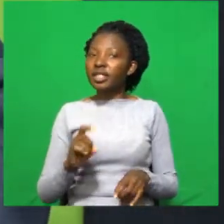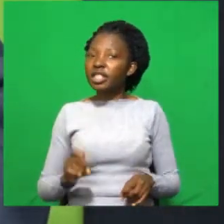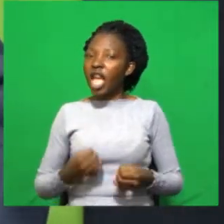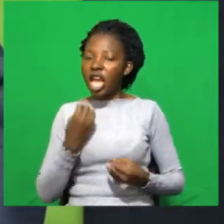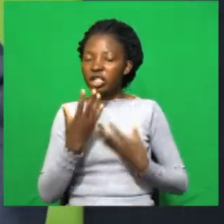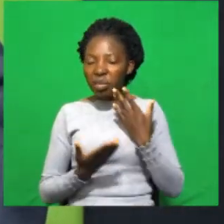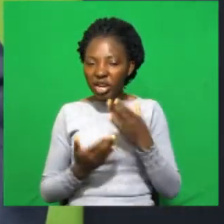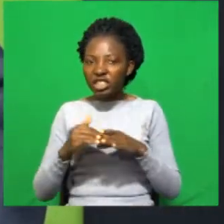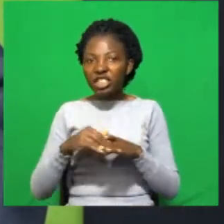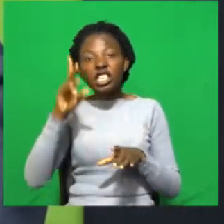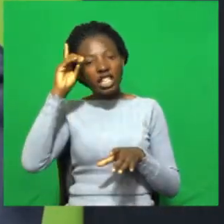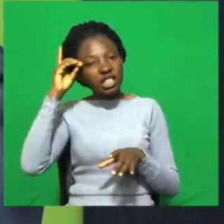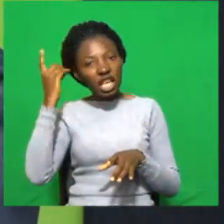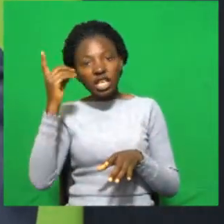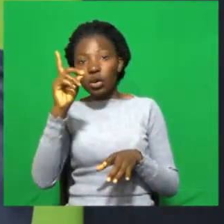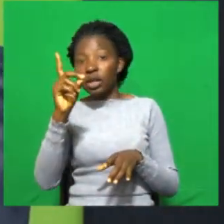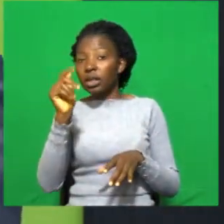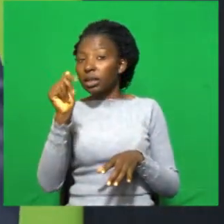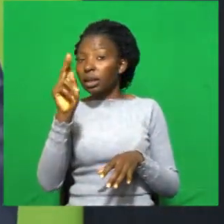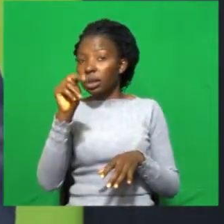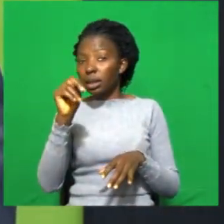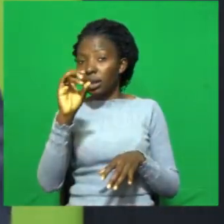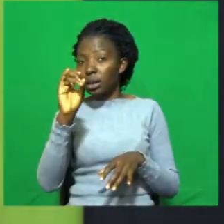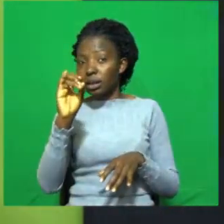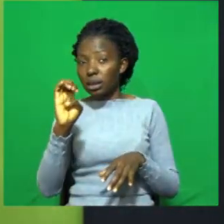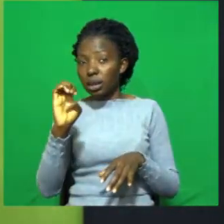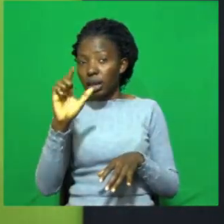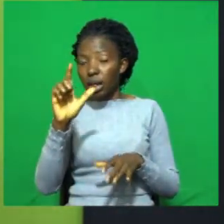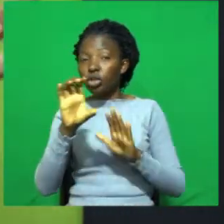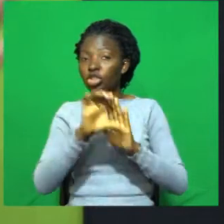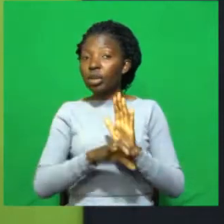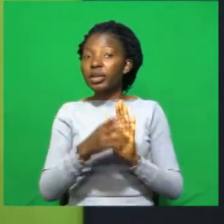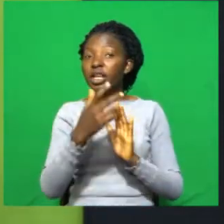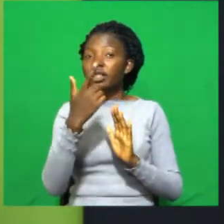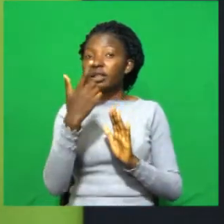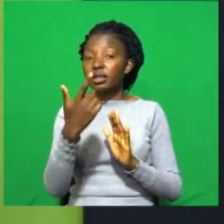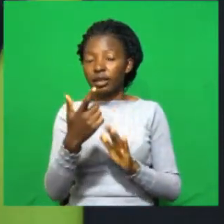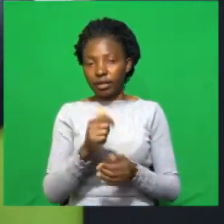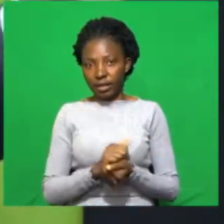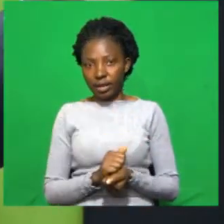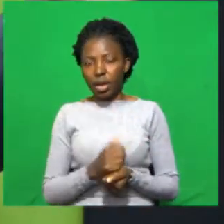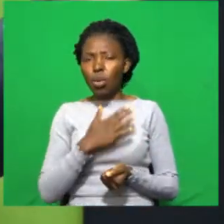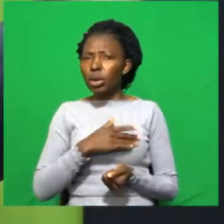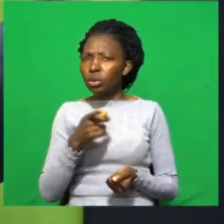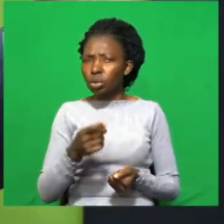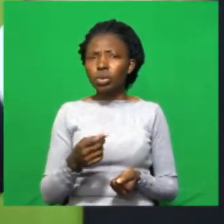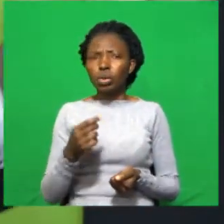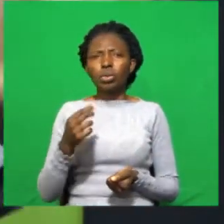futi muna Daniel. Daniel chapter 7 pari kuita kunge toda kungoti picture yacho izare